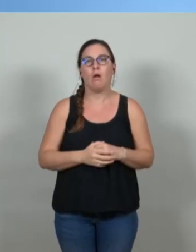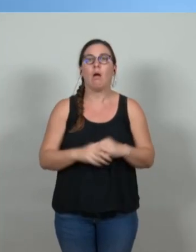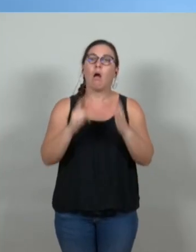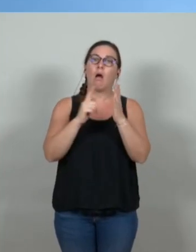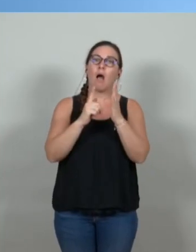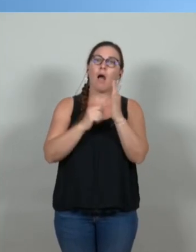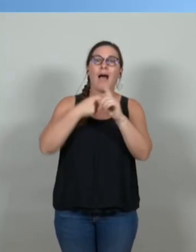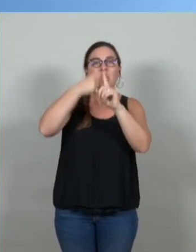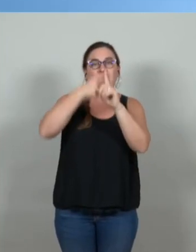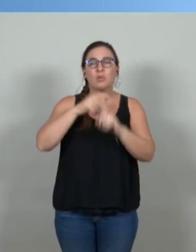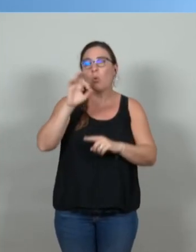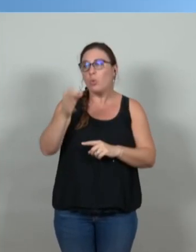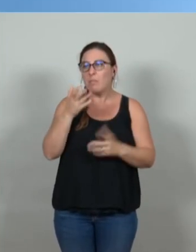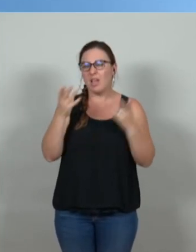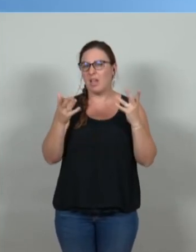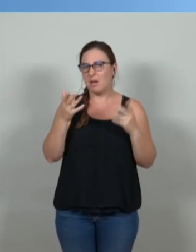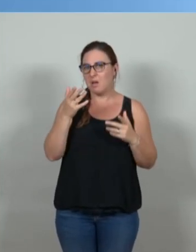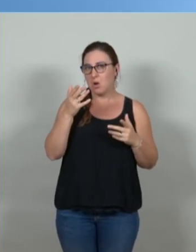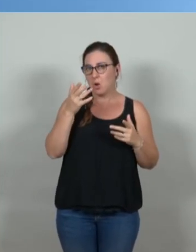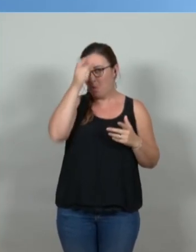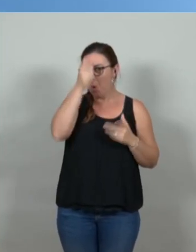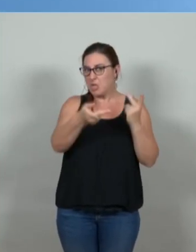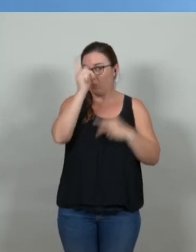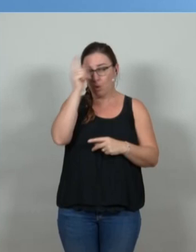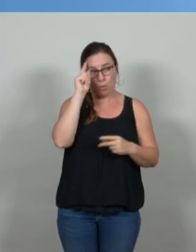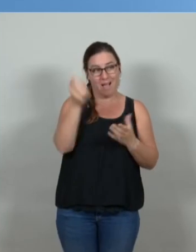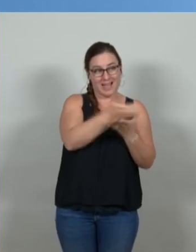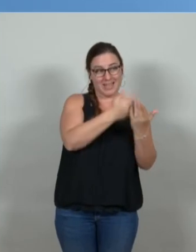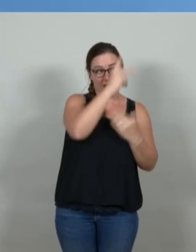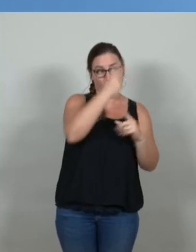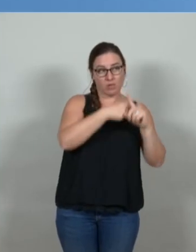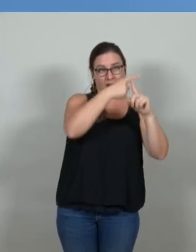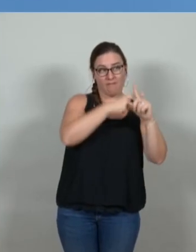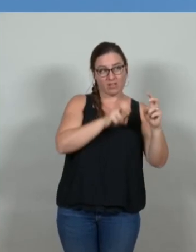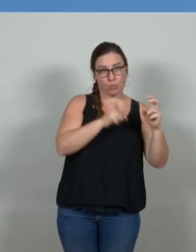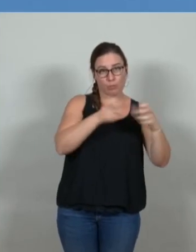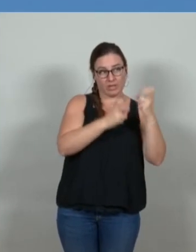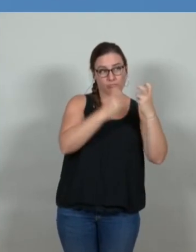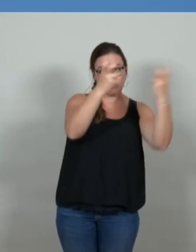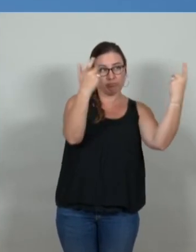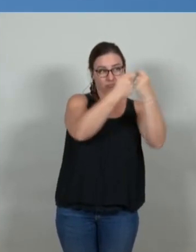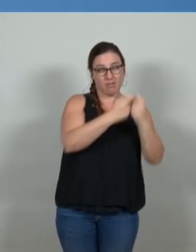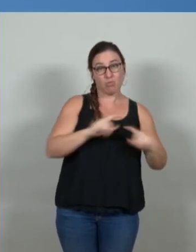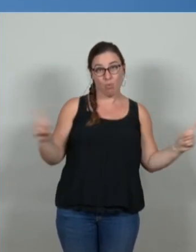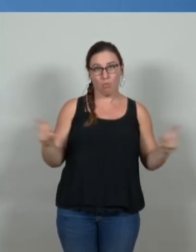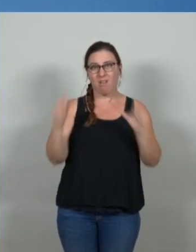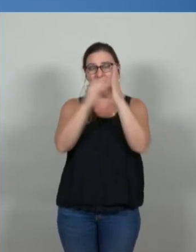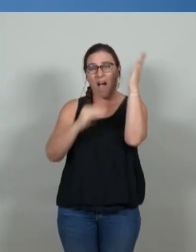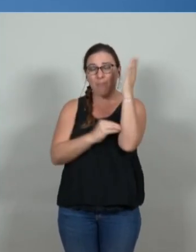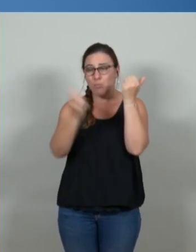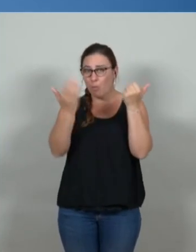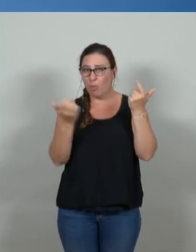pas mais c'est pas forcément ce qui est le plus habile parce que de toute façon les autres salaires ne sont pas indexés sur l'inflation donc vraiment ces propositions d'amendement